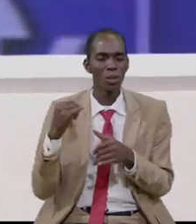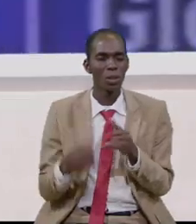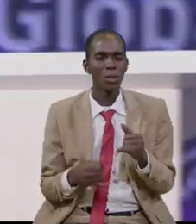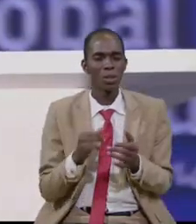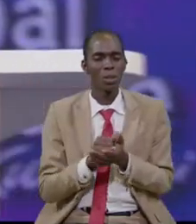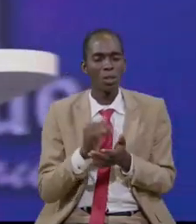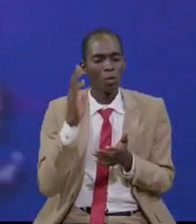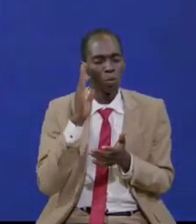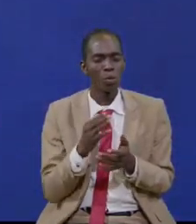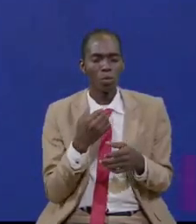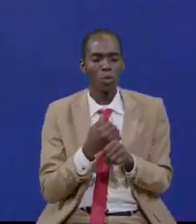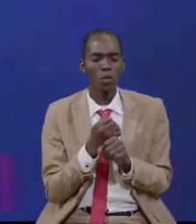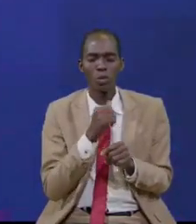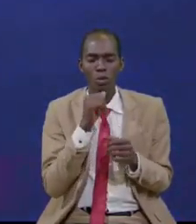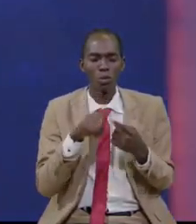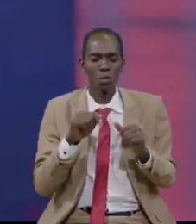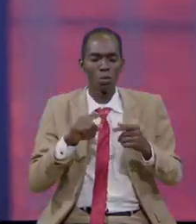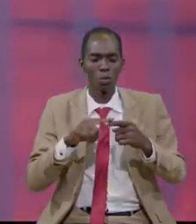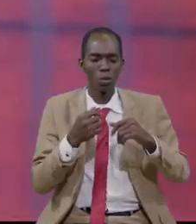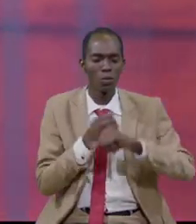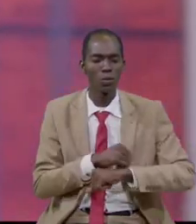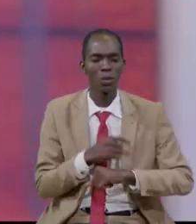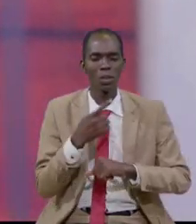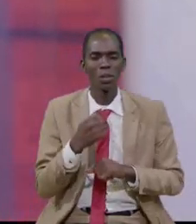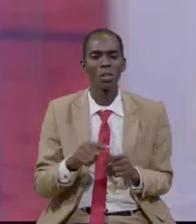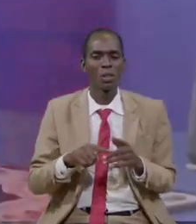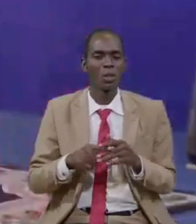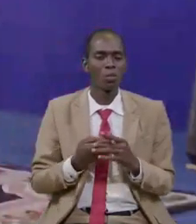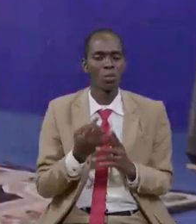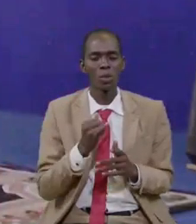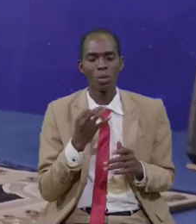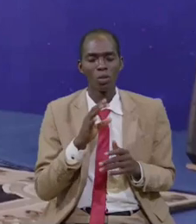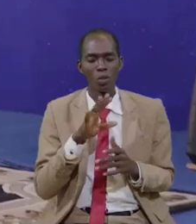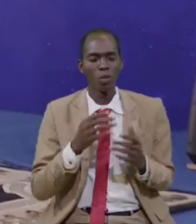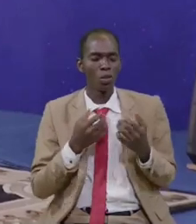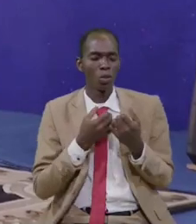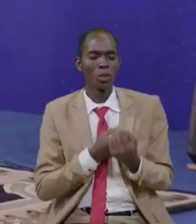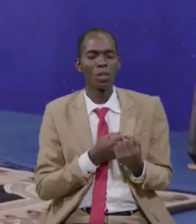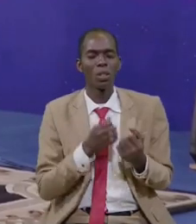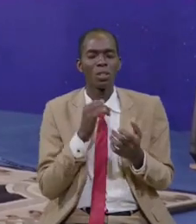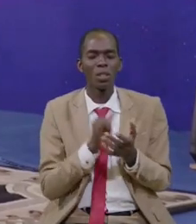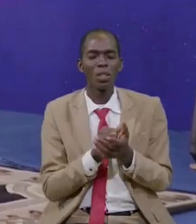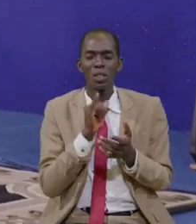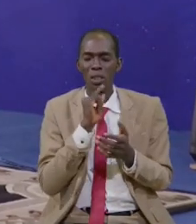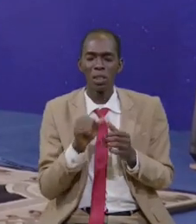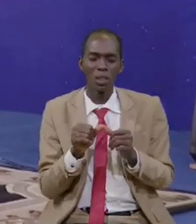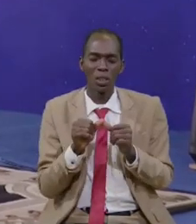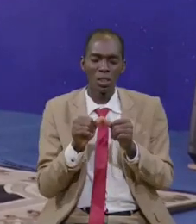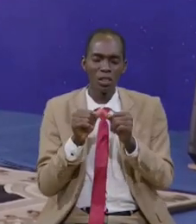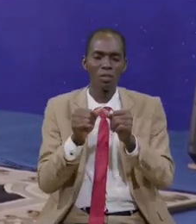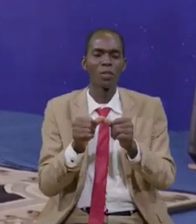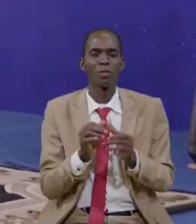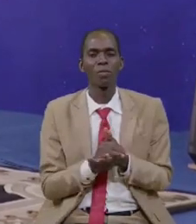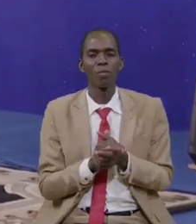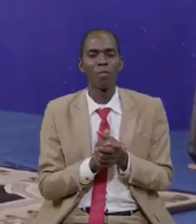le commencement de ton courage, le commencement de ton appel à être ferme jusqu'à la fin. Vous savez, ils